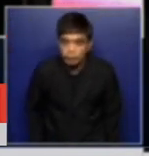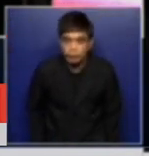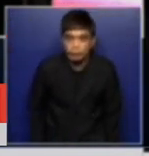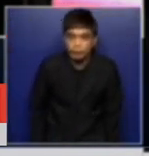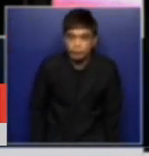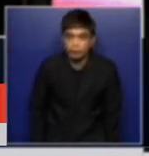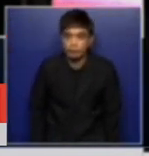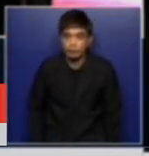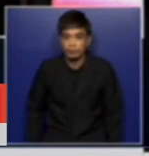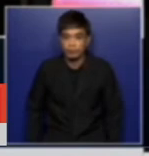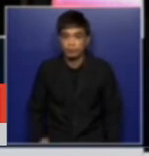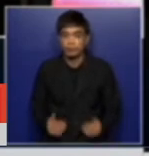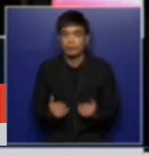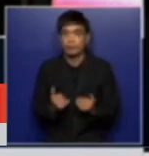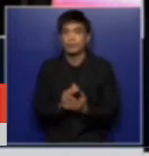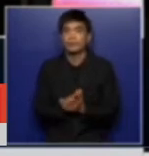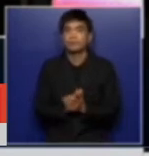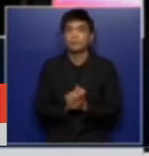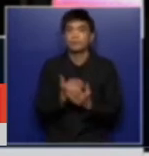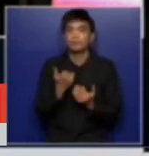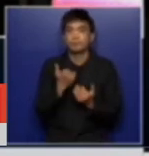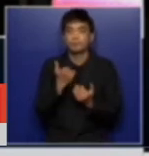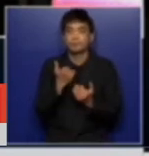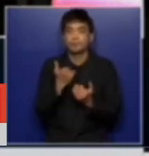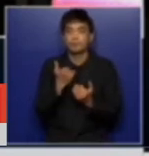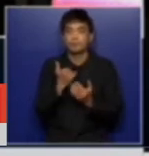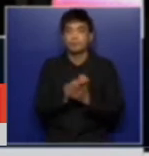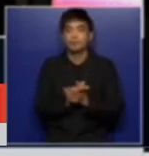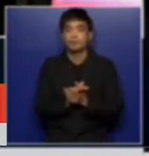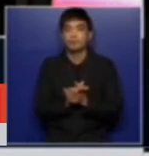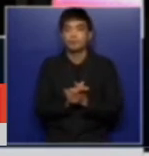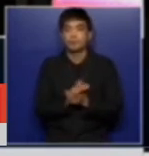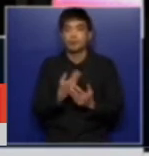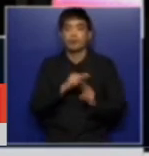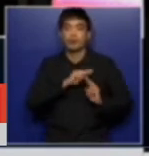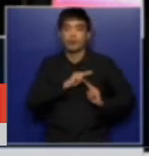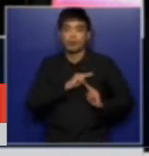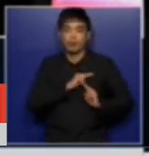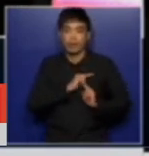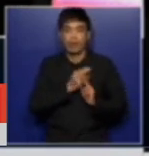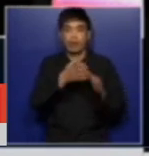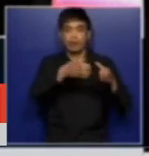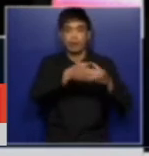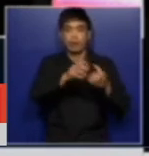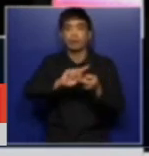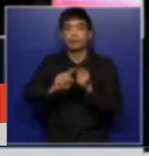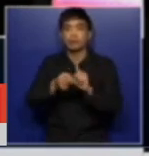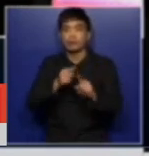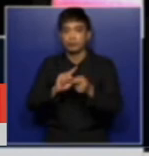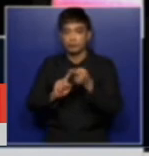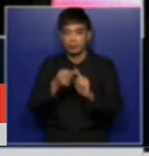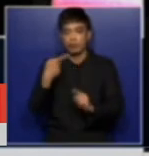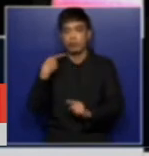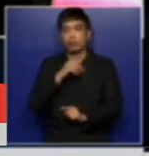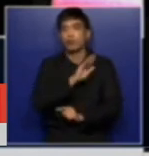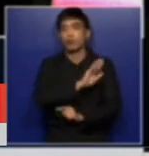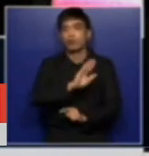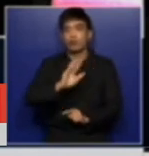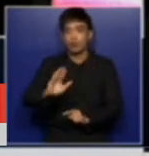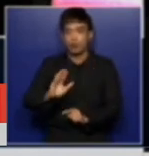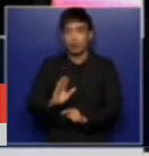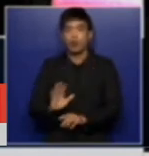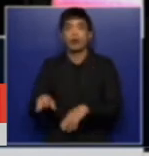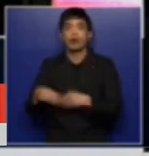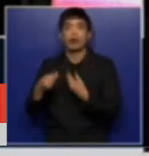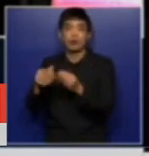ดกับรัฐบาลเป็นมาตรการเพื่อตนเองและปกป้องนะโดยใช้ประชาชน